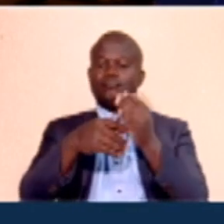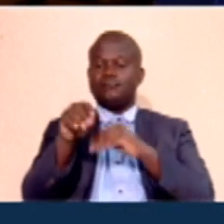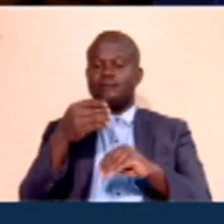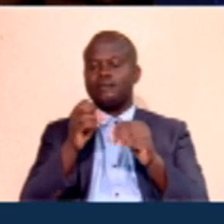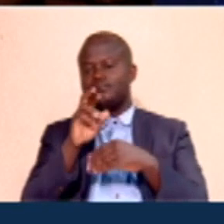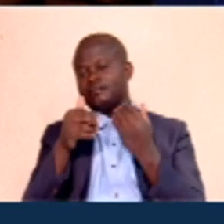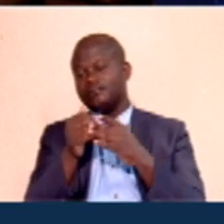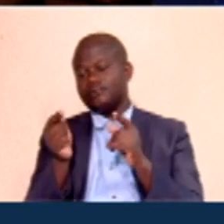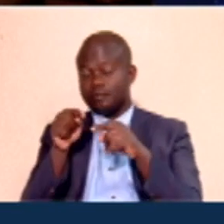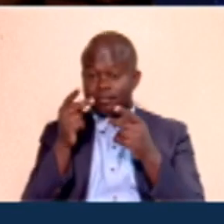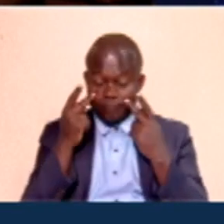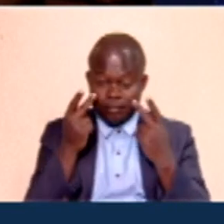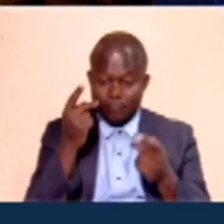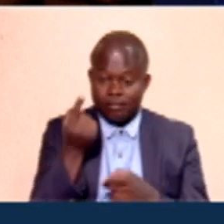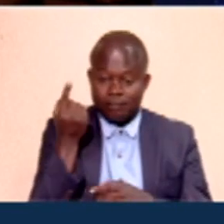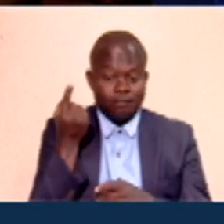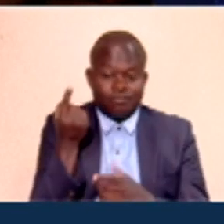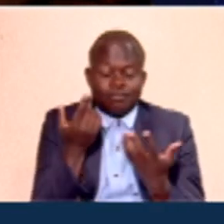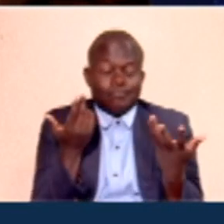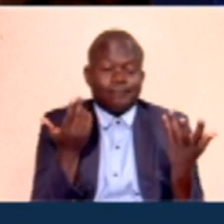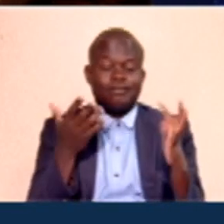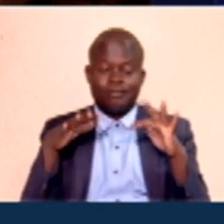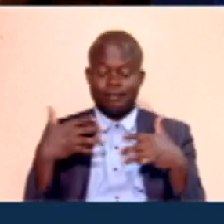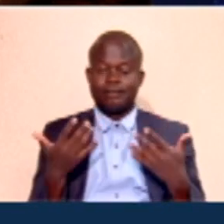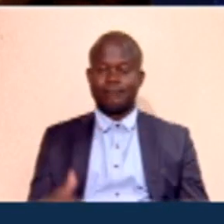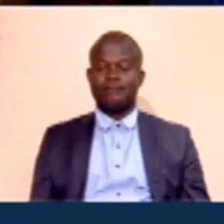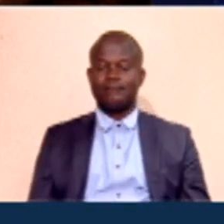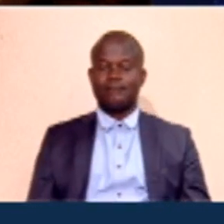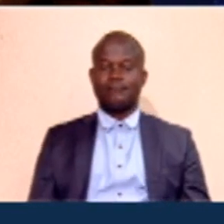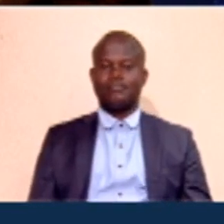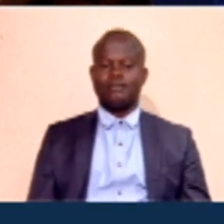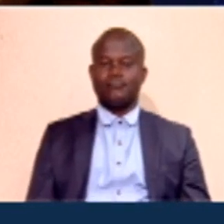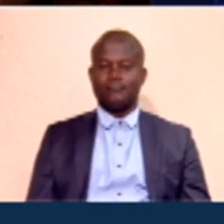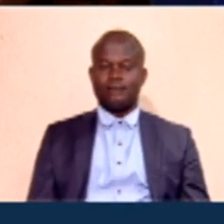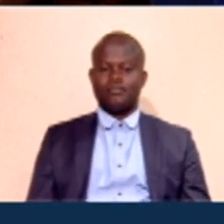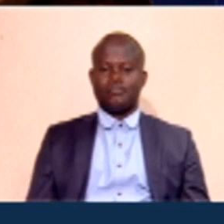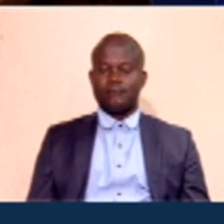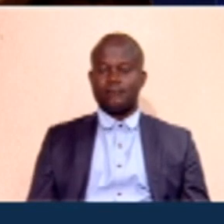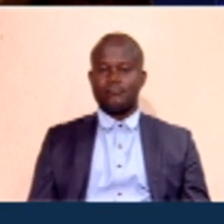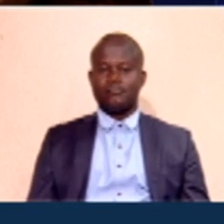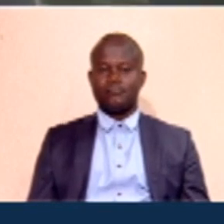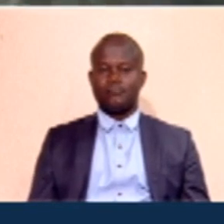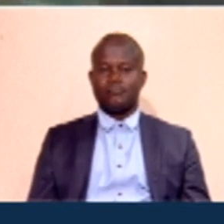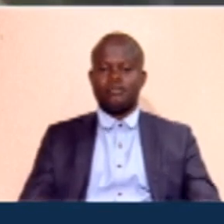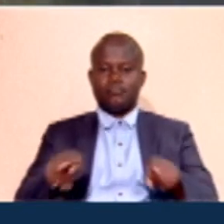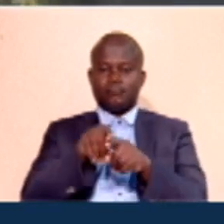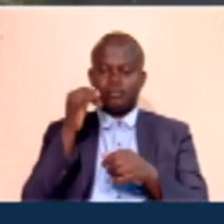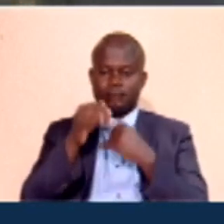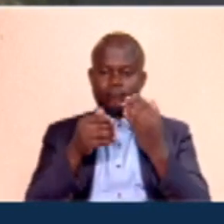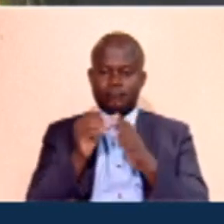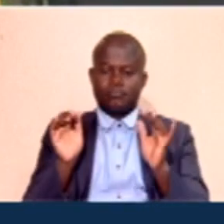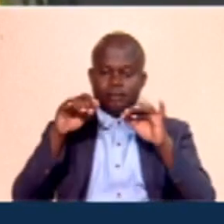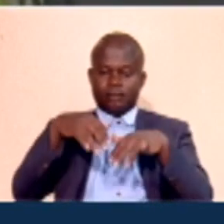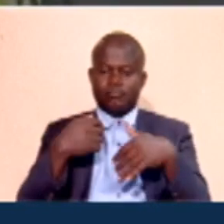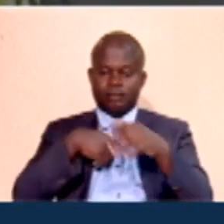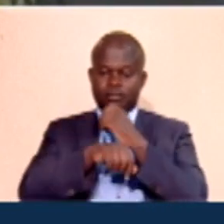se cyangwa ukuza umuntu akabireba gusa? Ubwitabire bw'abaje kubira bimeze bite? Ego nkuko reka mere kuri icyo cyanyuma cy'ubwitabire,